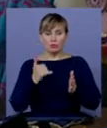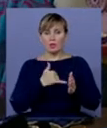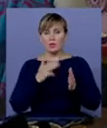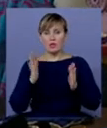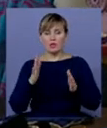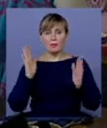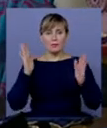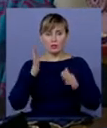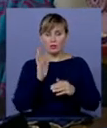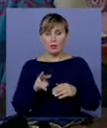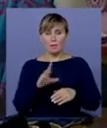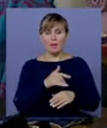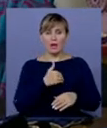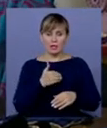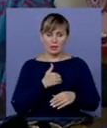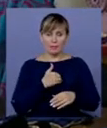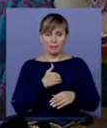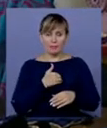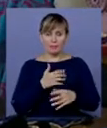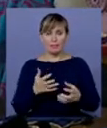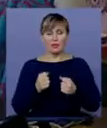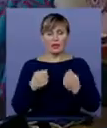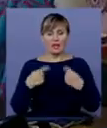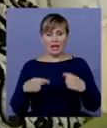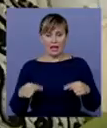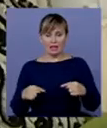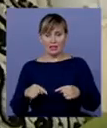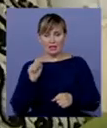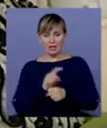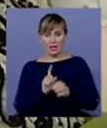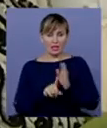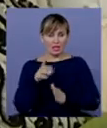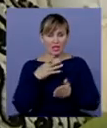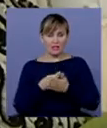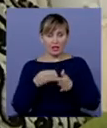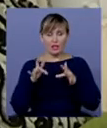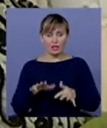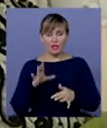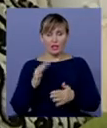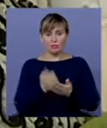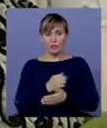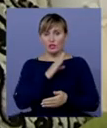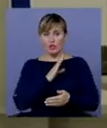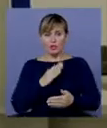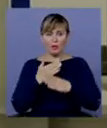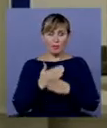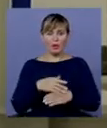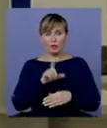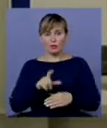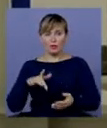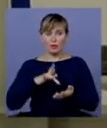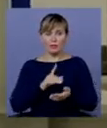большие перспективы. Мы хотим принимать разные заказы. Начать свое дело и преуспеть в нем женщинам помогли сотрудники